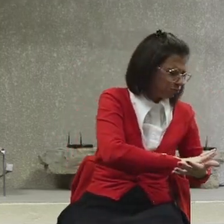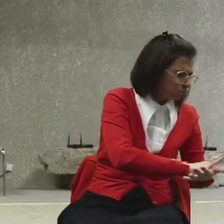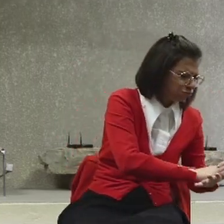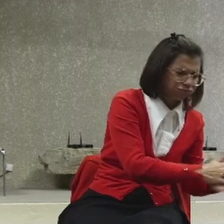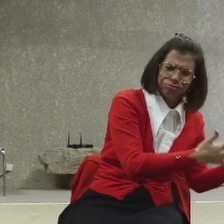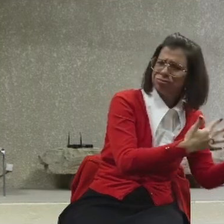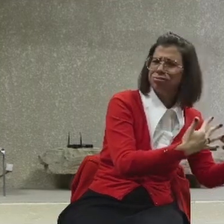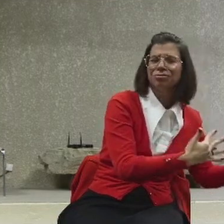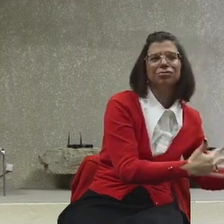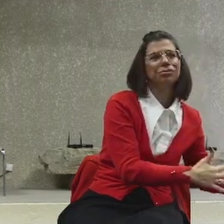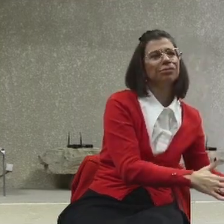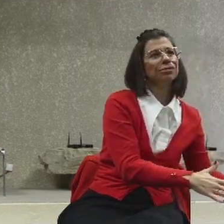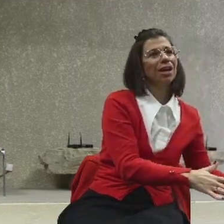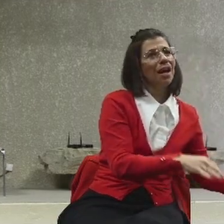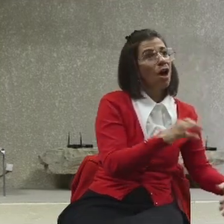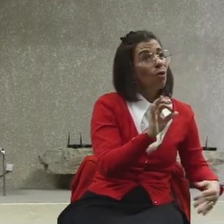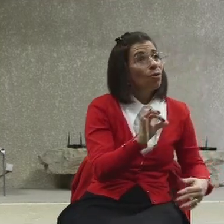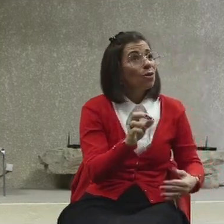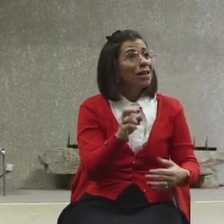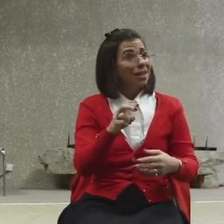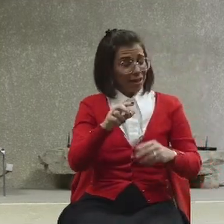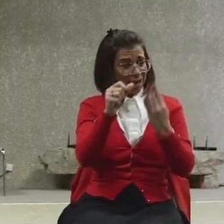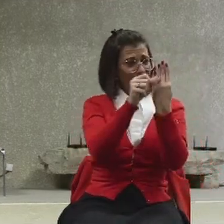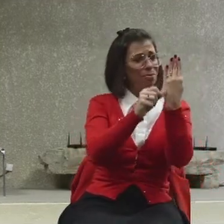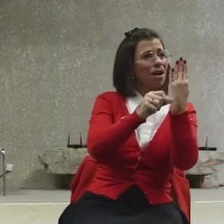chrétienne glorieuse.